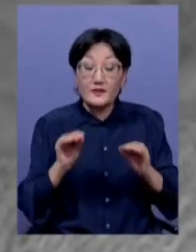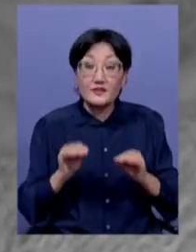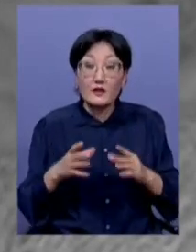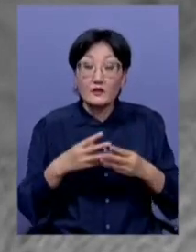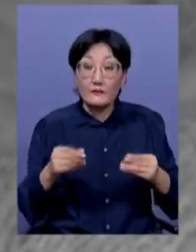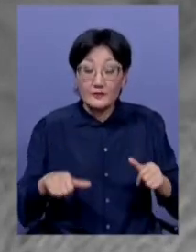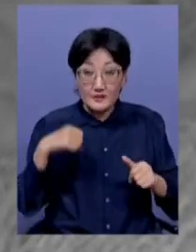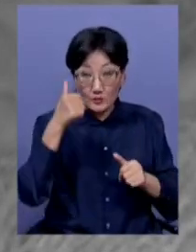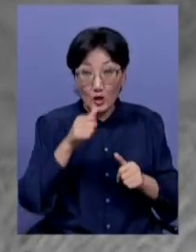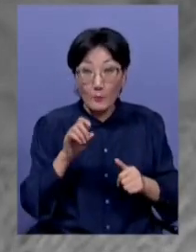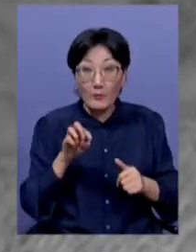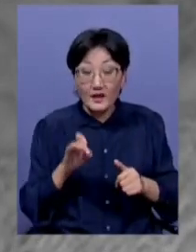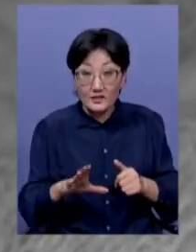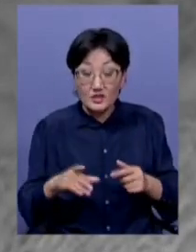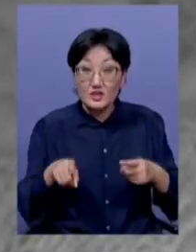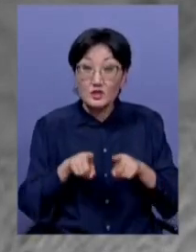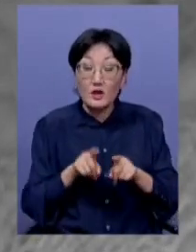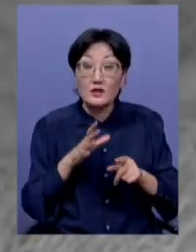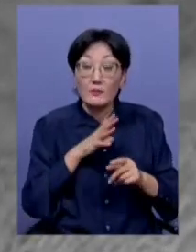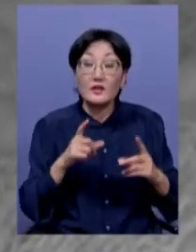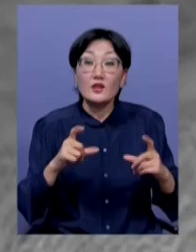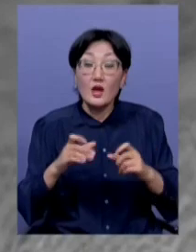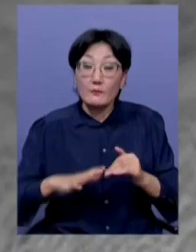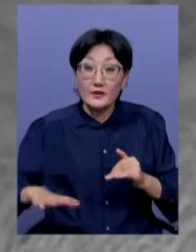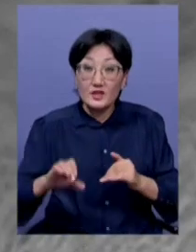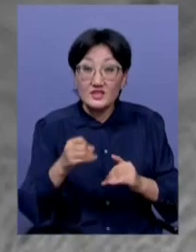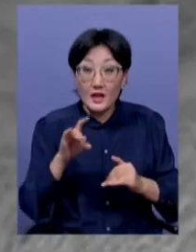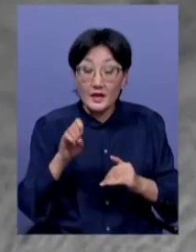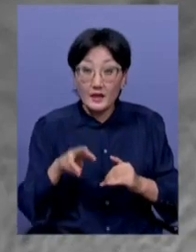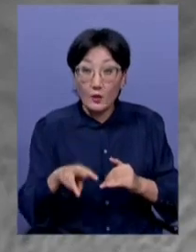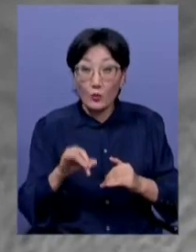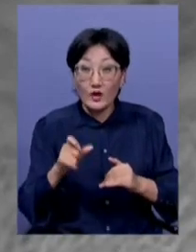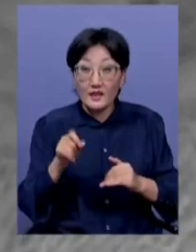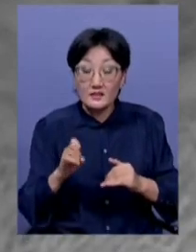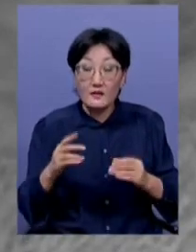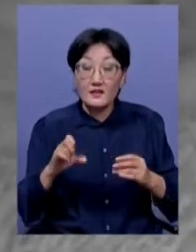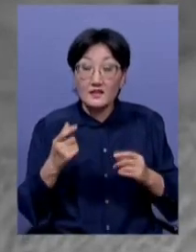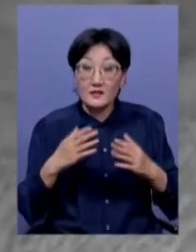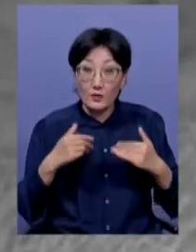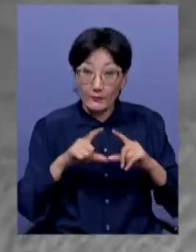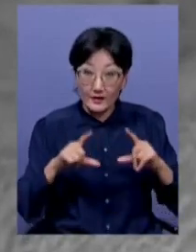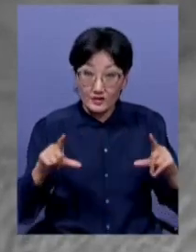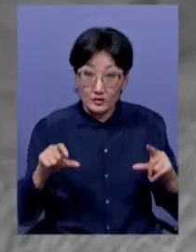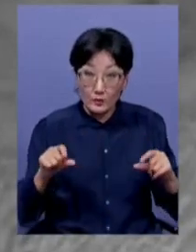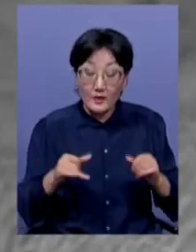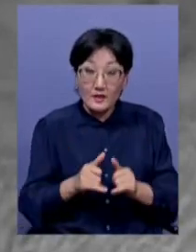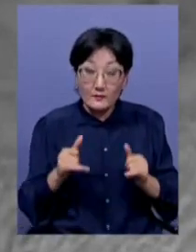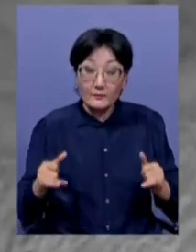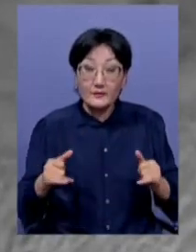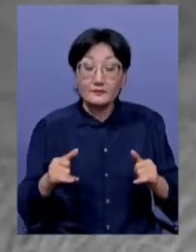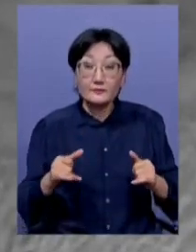весной этого года снежный барс был также замечен на территории Сайрам-Угамского национального парка страны. Популяция дикой